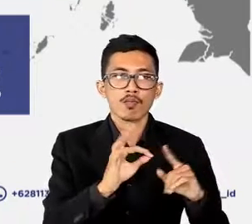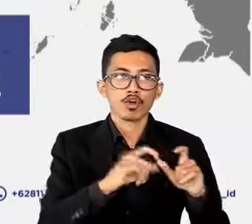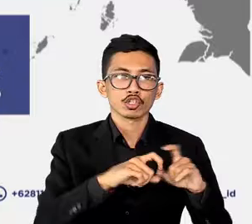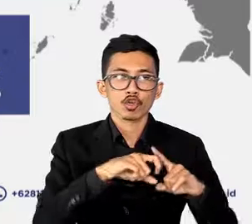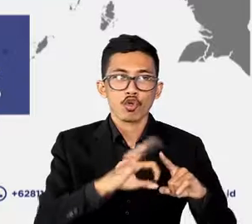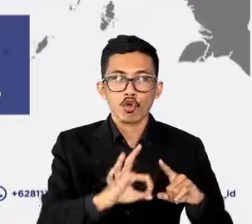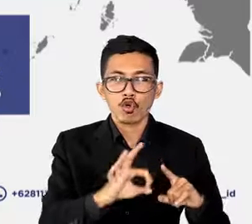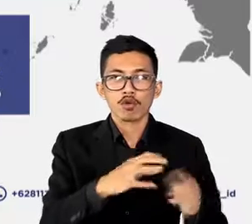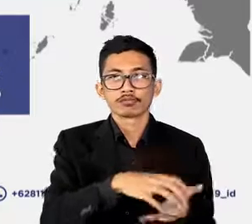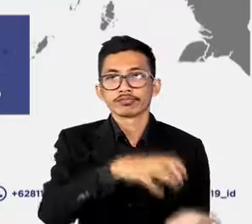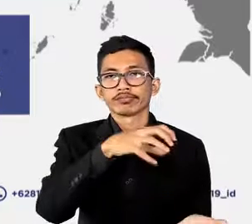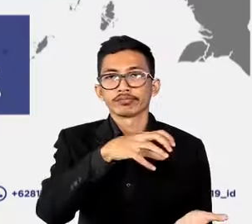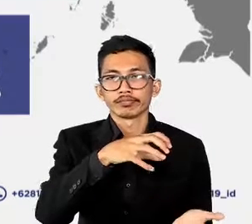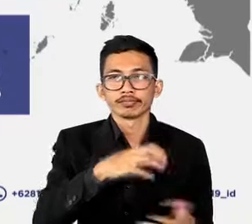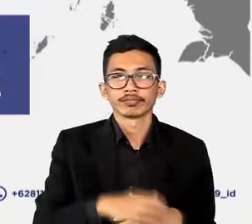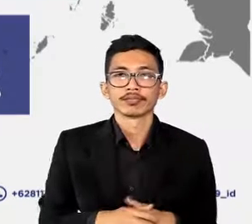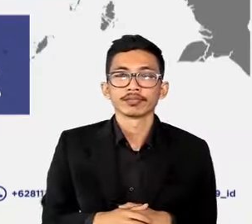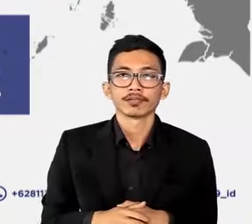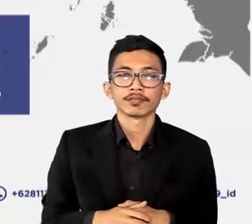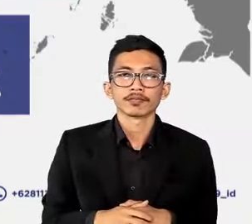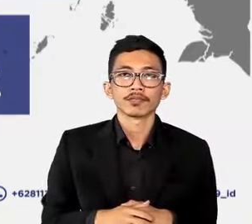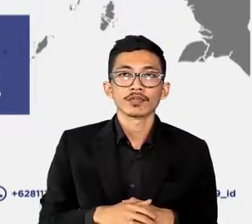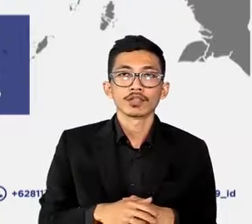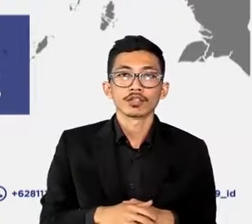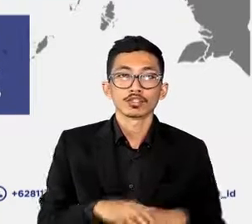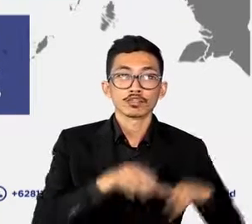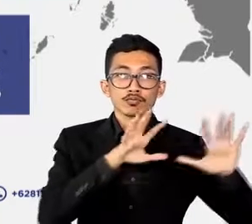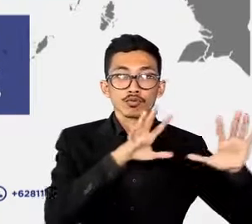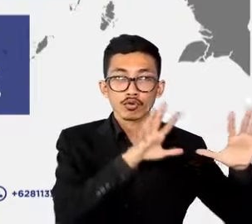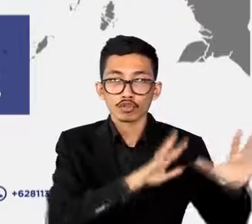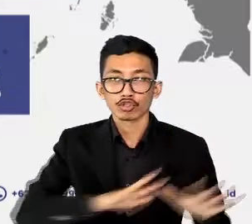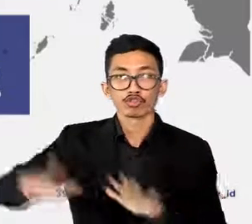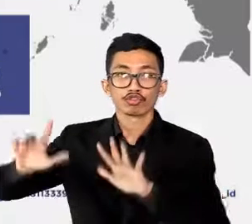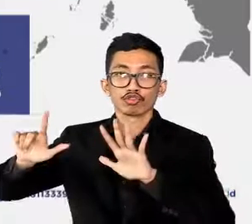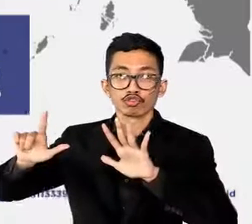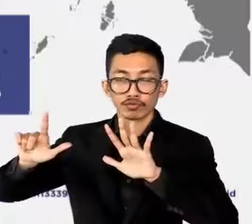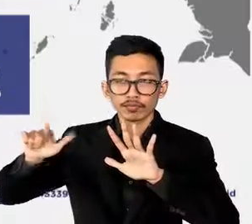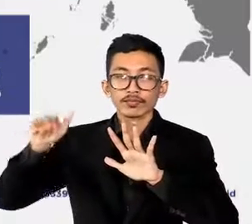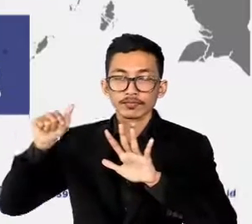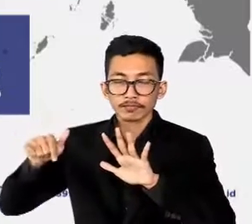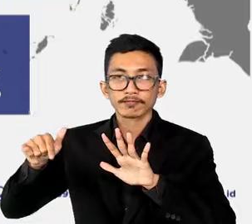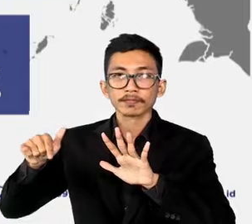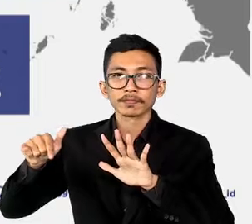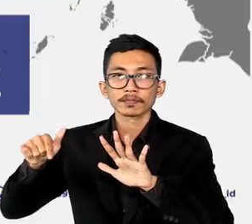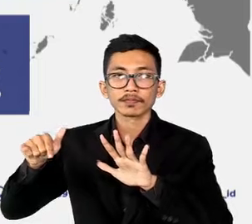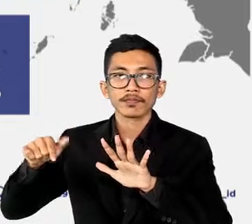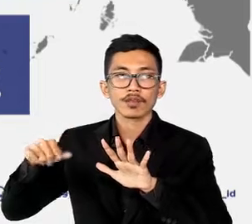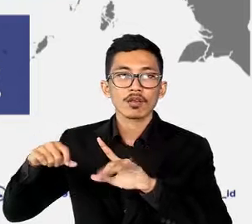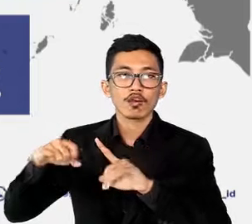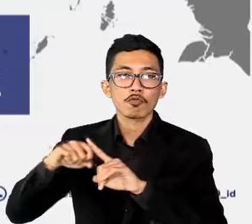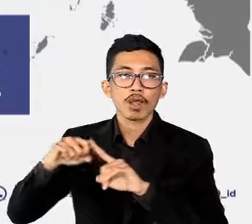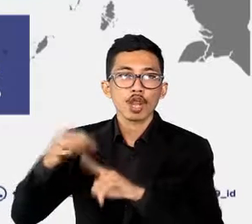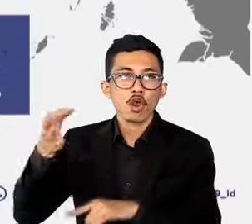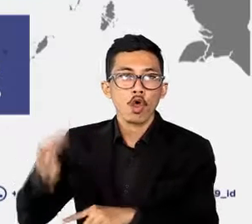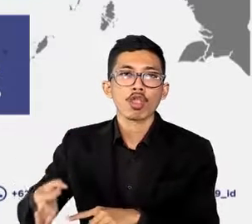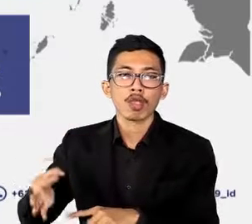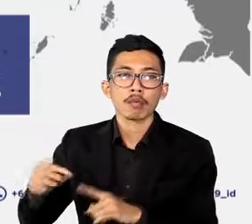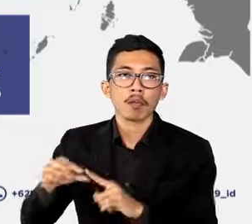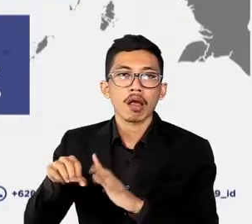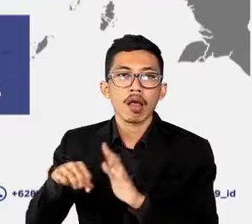terlebih 7 dari 10 provinsi ini merupakan propinsi yang sebagian besar Kabupaten kotanya tidak